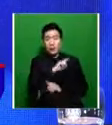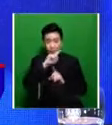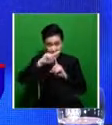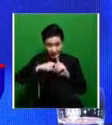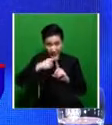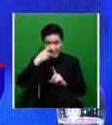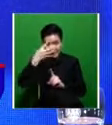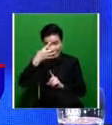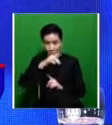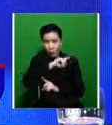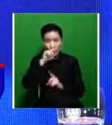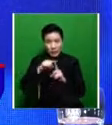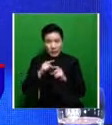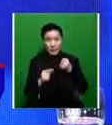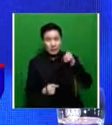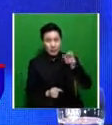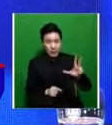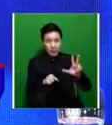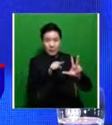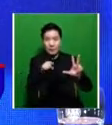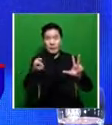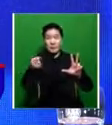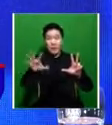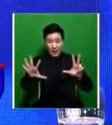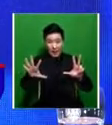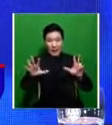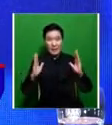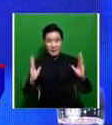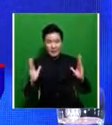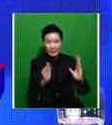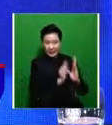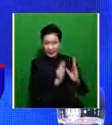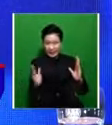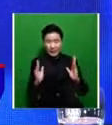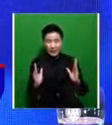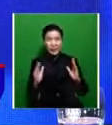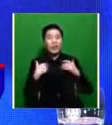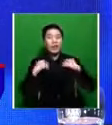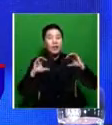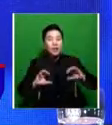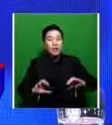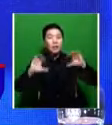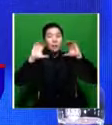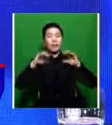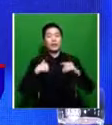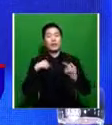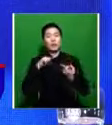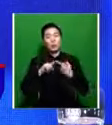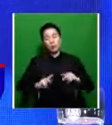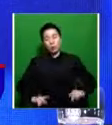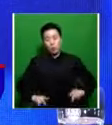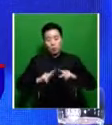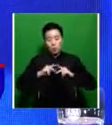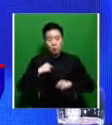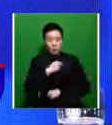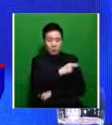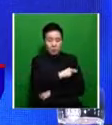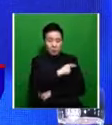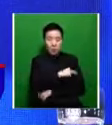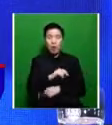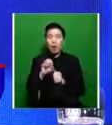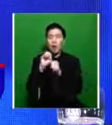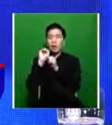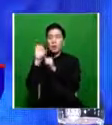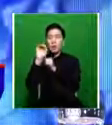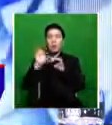ายนศกนี้เนี่ยทางรัฐบาลนะครับโดยคำแนะนำของกระทรวงสาธารณสุขมีความจำเป็น